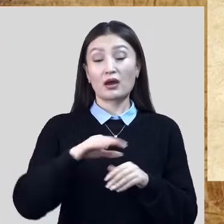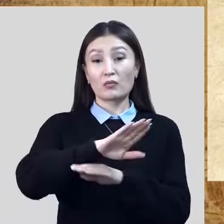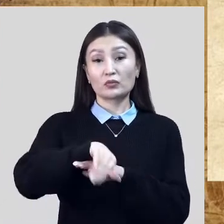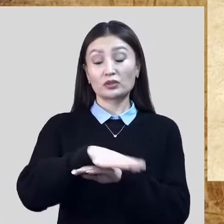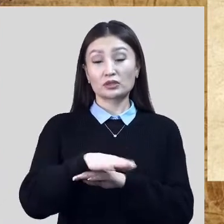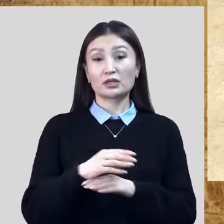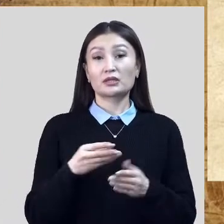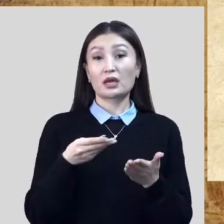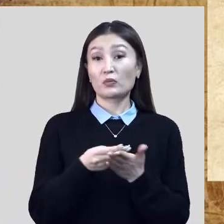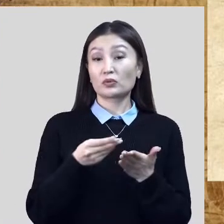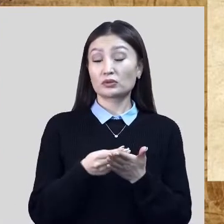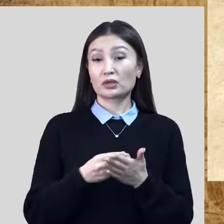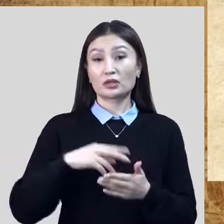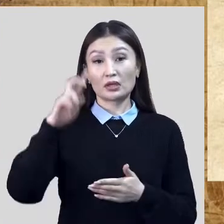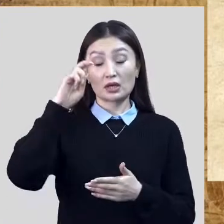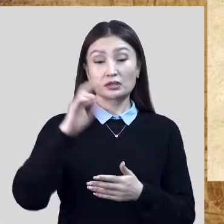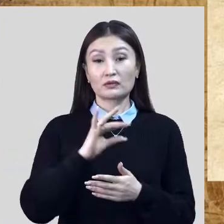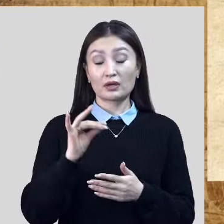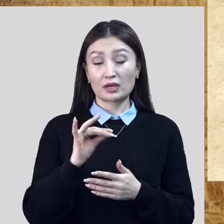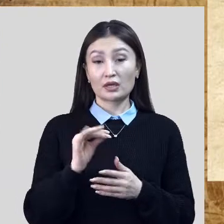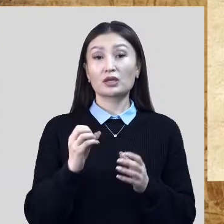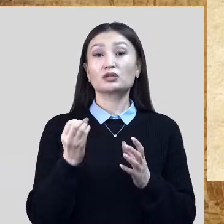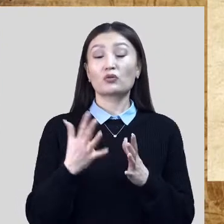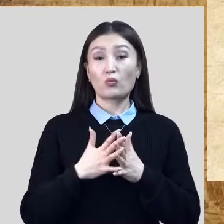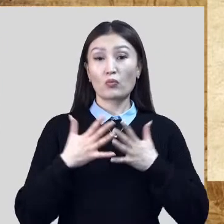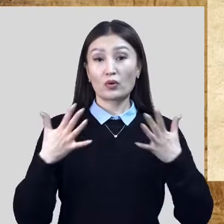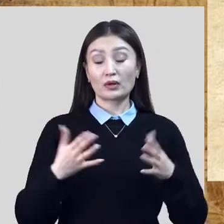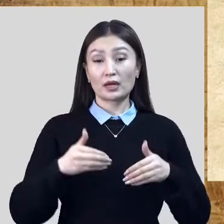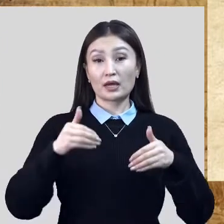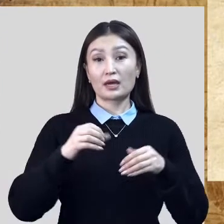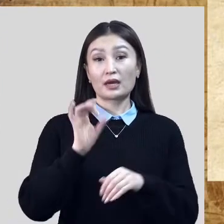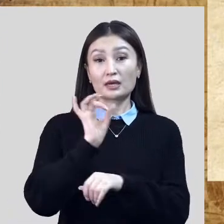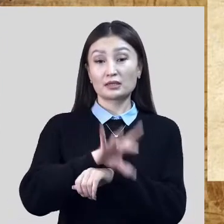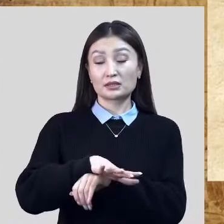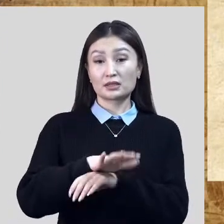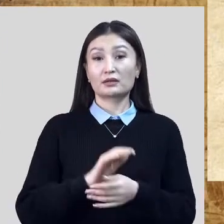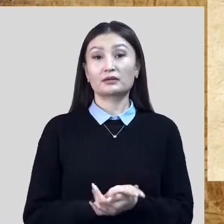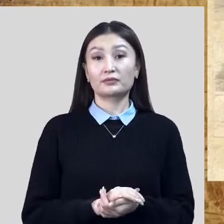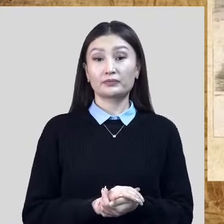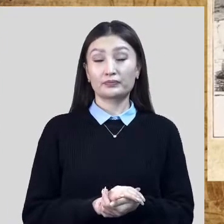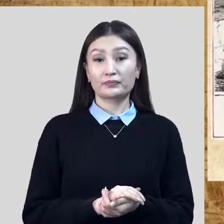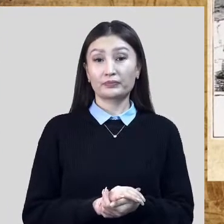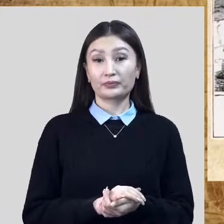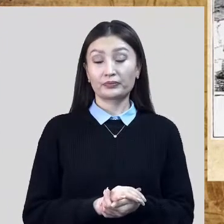казну ханства и повлекли за собой еще более разоряющие издержки.